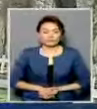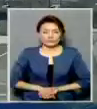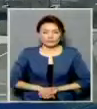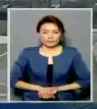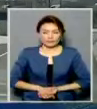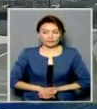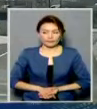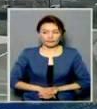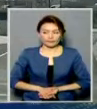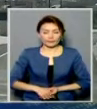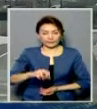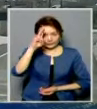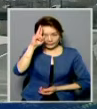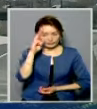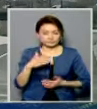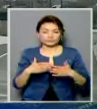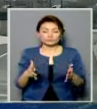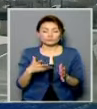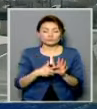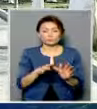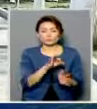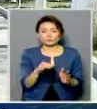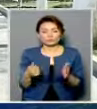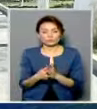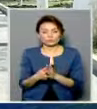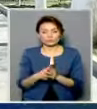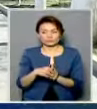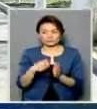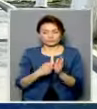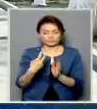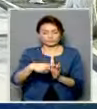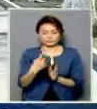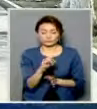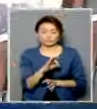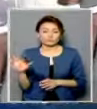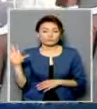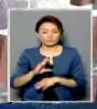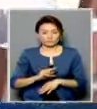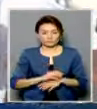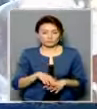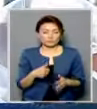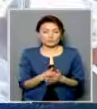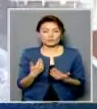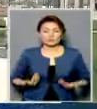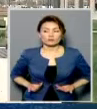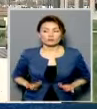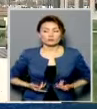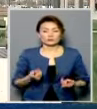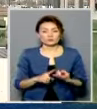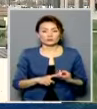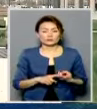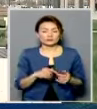бы. Общественные туалеты открыты с 8:00 часов до 21:00 часов вечера. Для жителей в связи